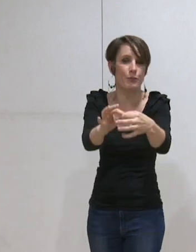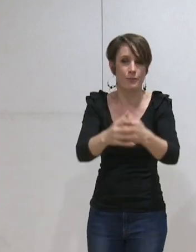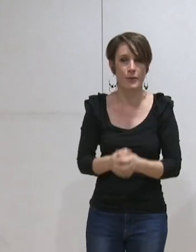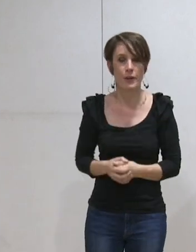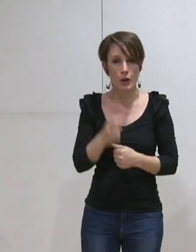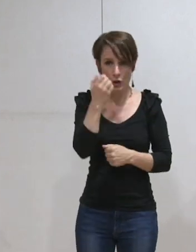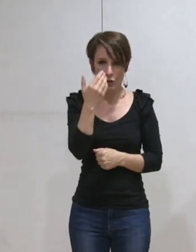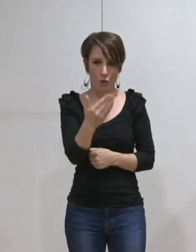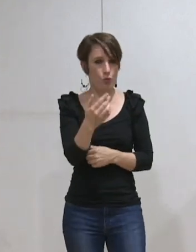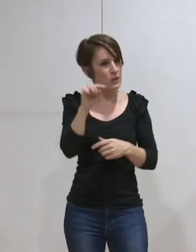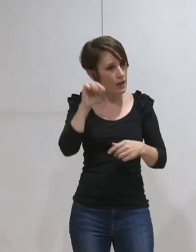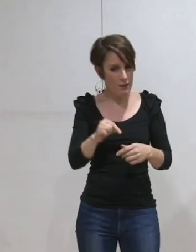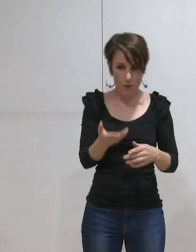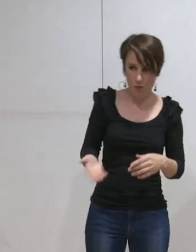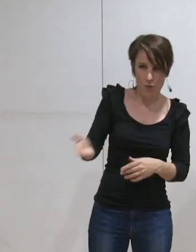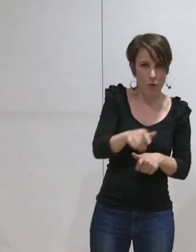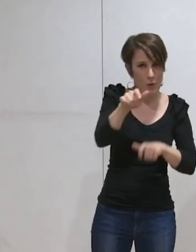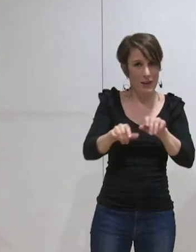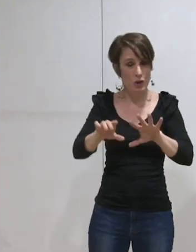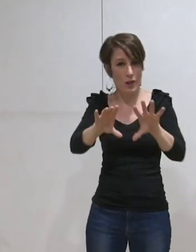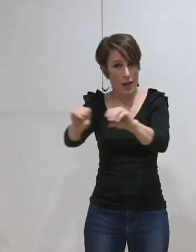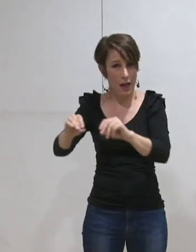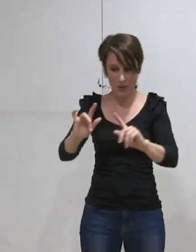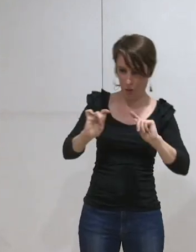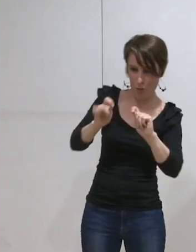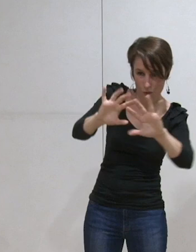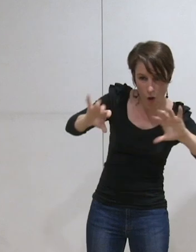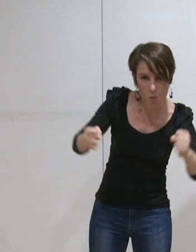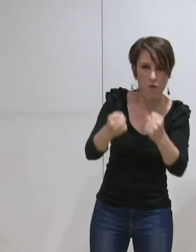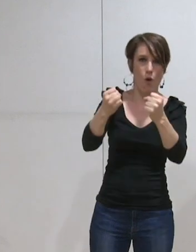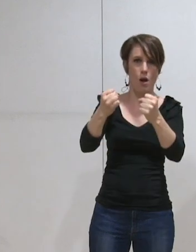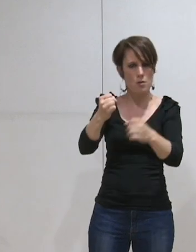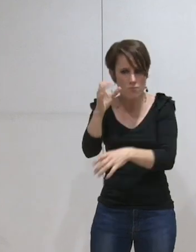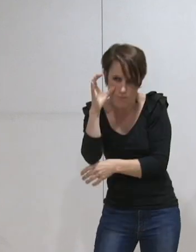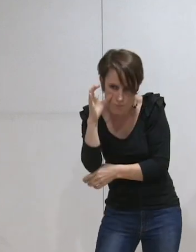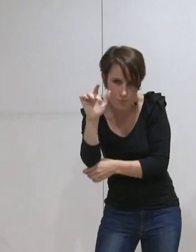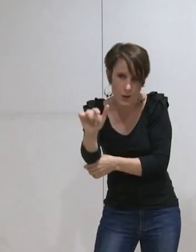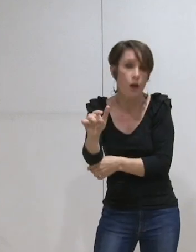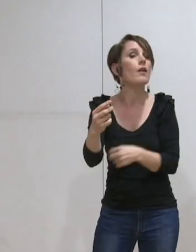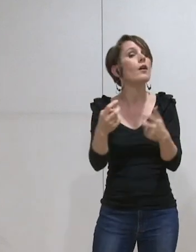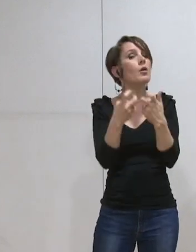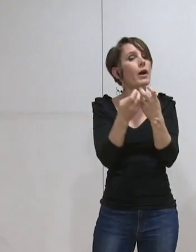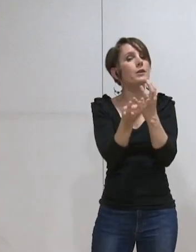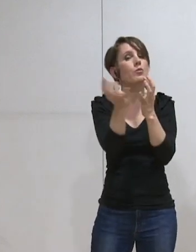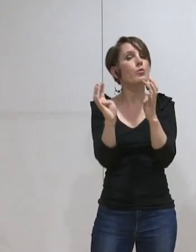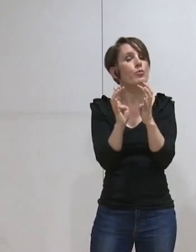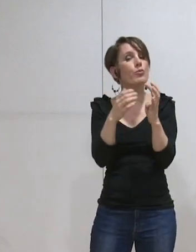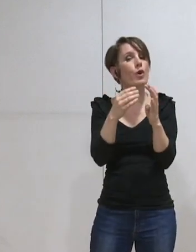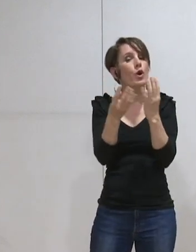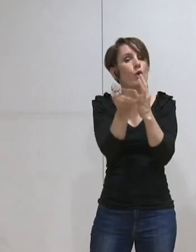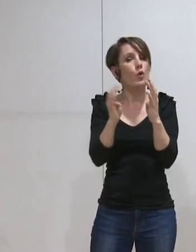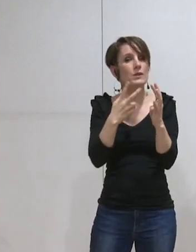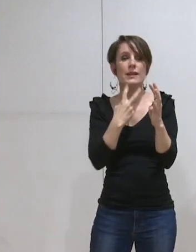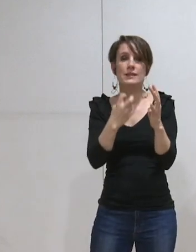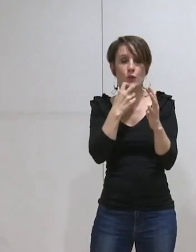du pouvoir d'agir reconnaître leurs parole évidemment nous pensons ici au Conseil citoyens indépendants par